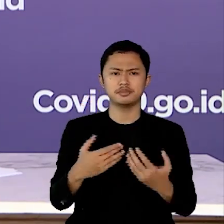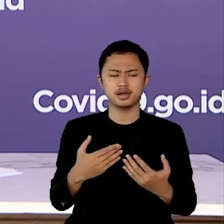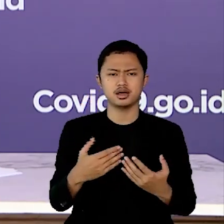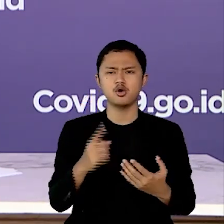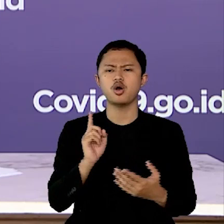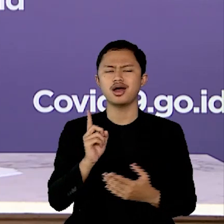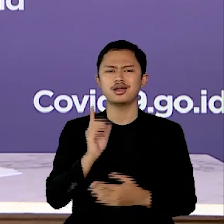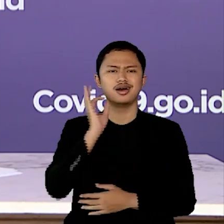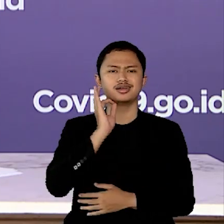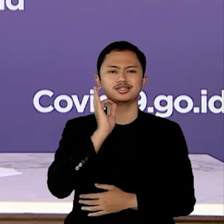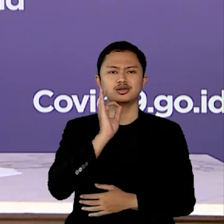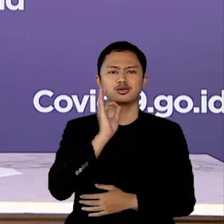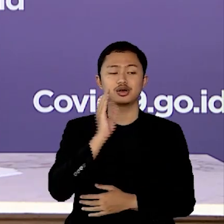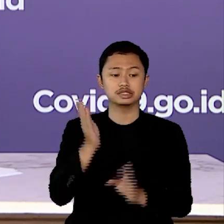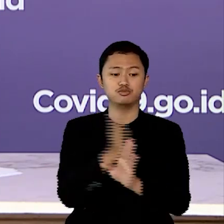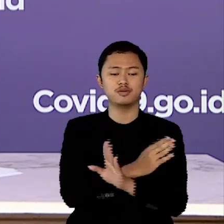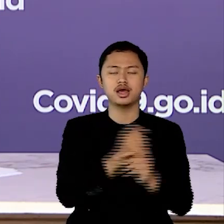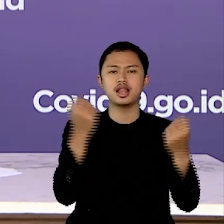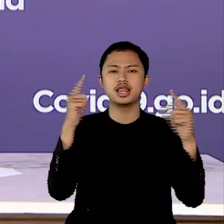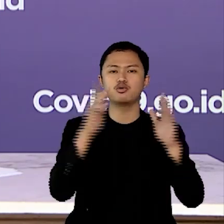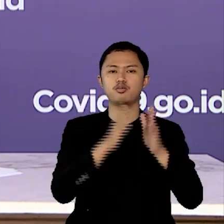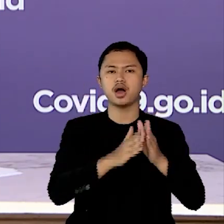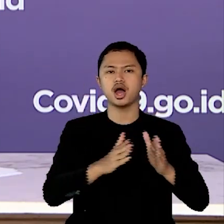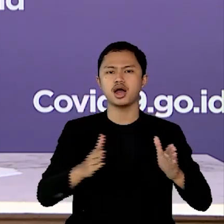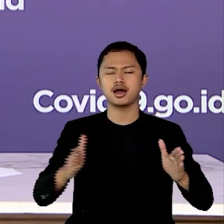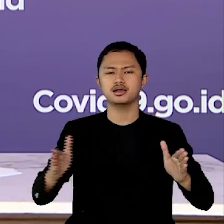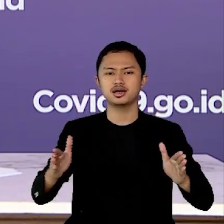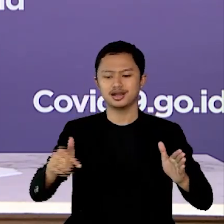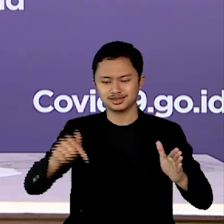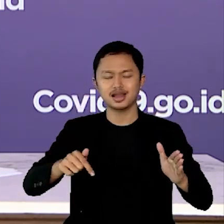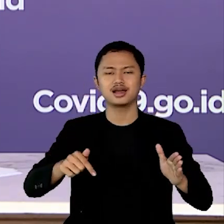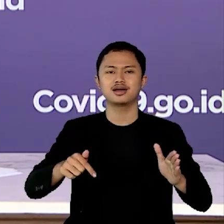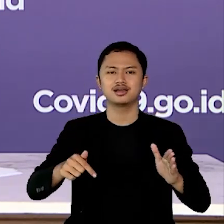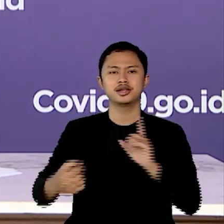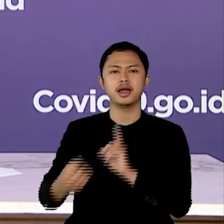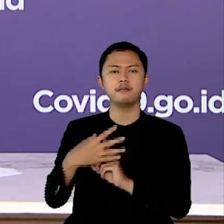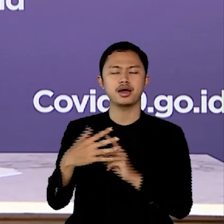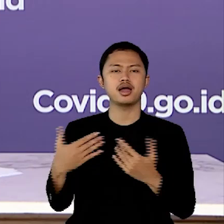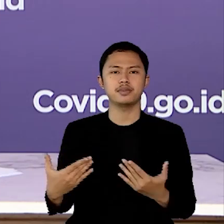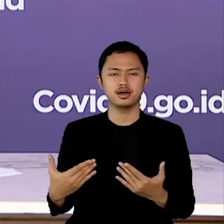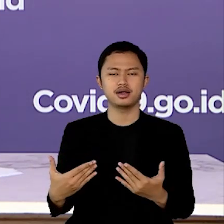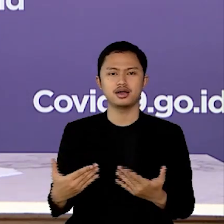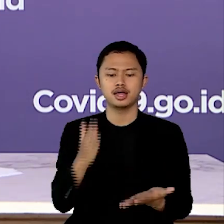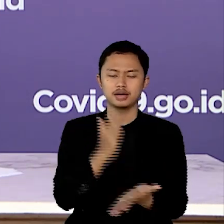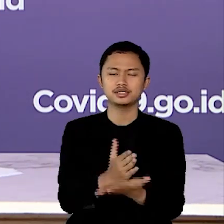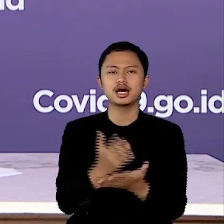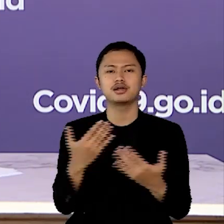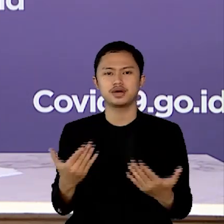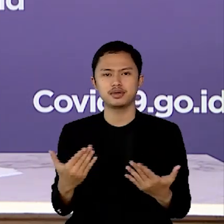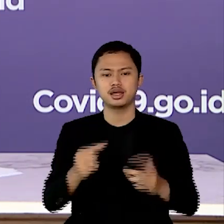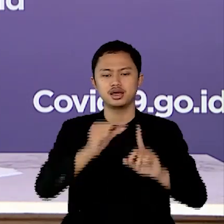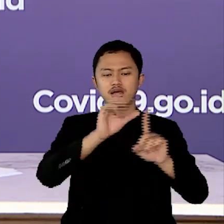sebagai imbas dari periode libur panjang dan intervensi kebijakan yang diterapkan pada periode tersebut di